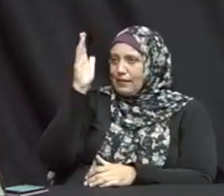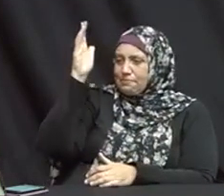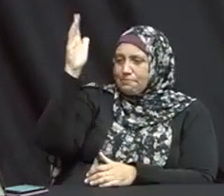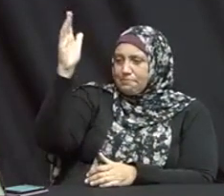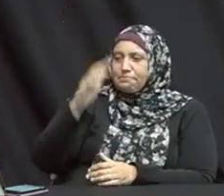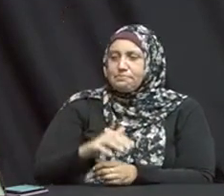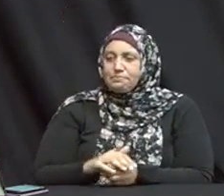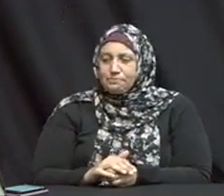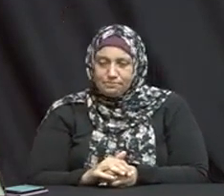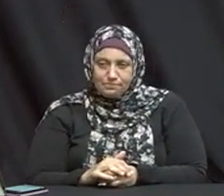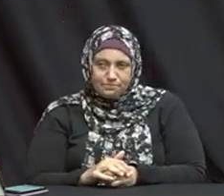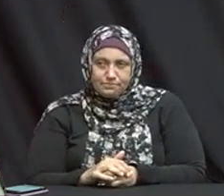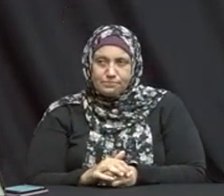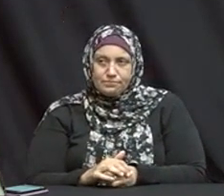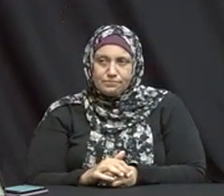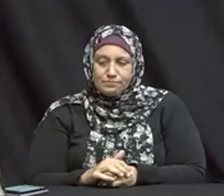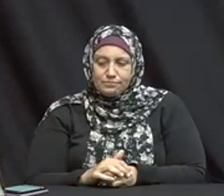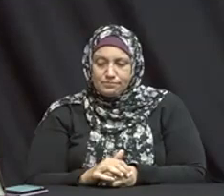بالدين